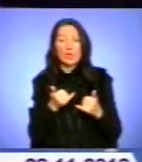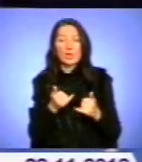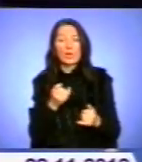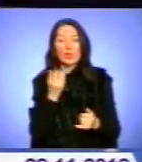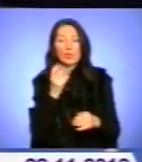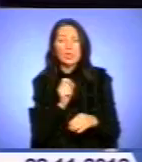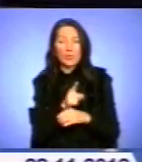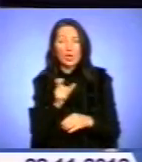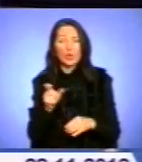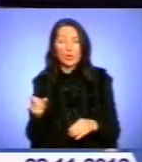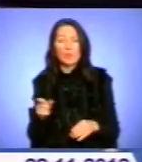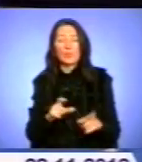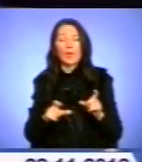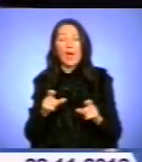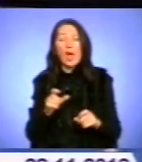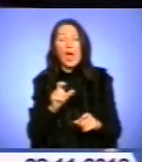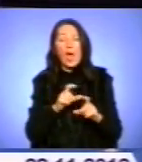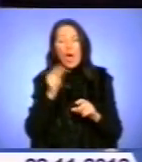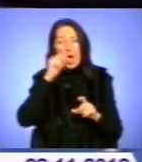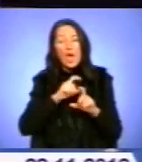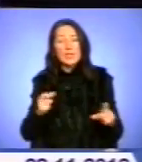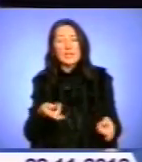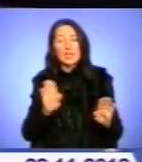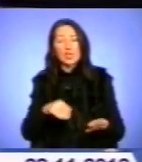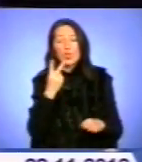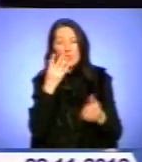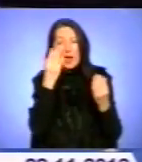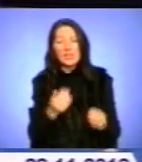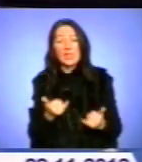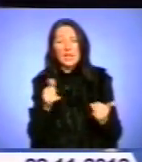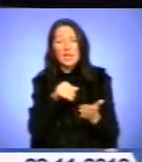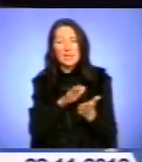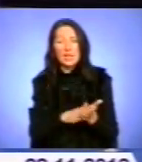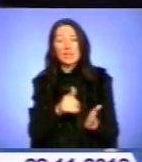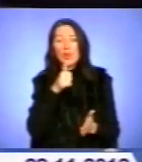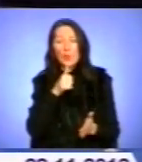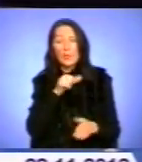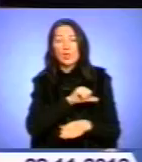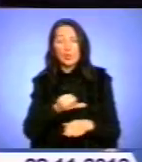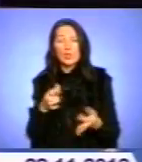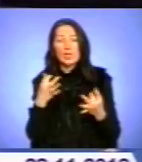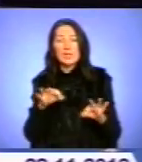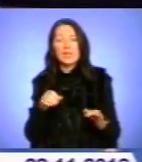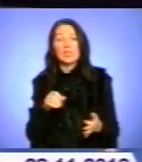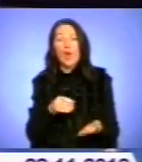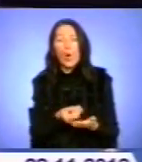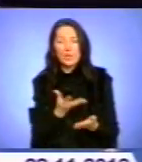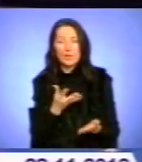В абітурієнтів залишилося 2 дні для реєстрації на пробне зовнішнє незалежне оцінювання. Пройти пробні